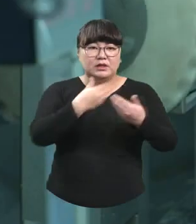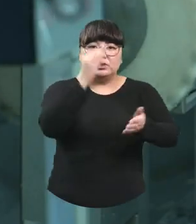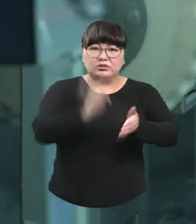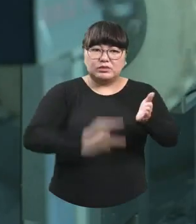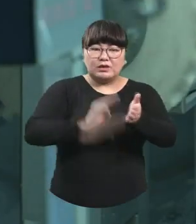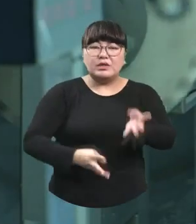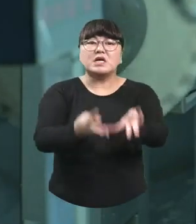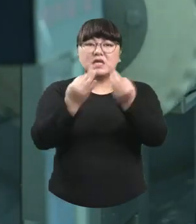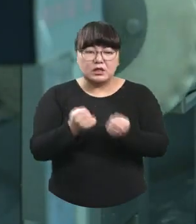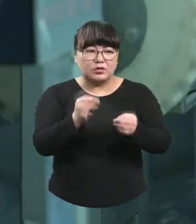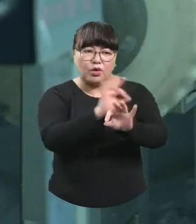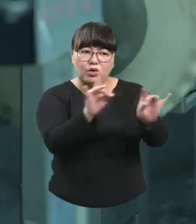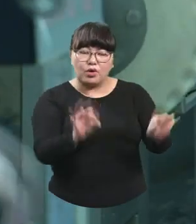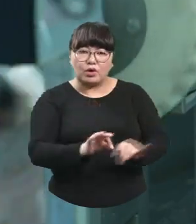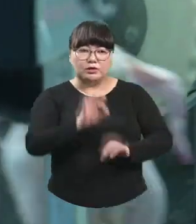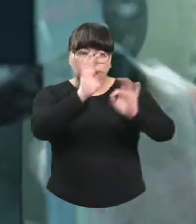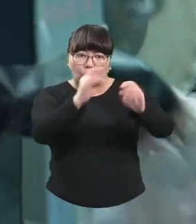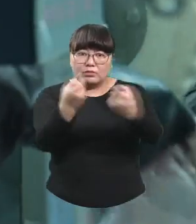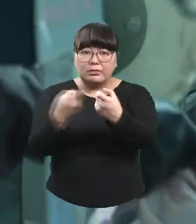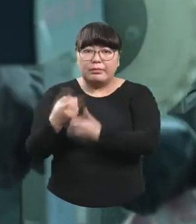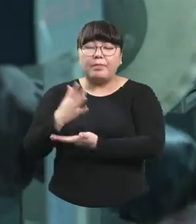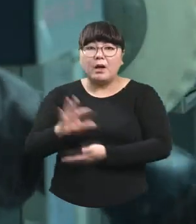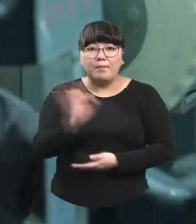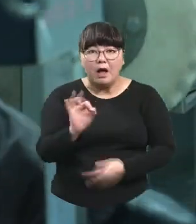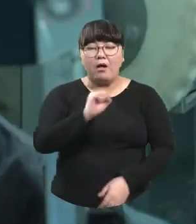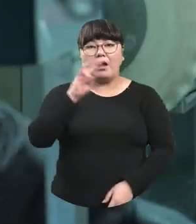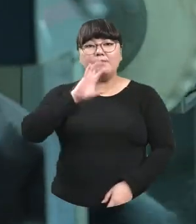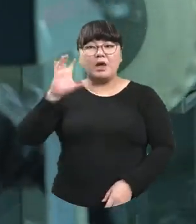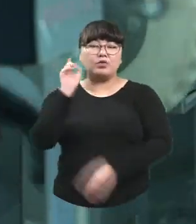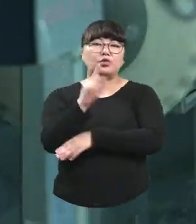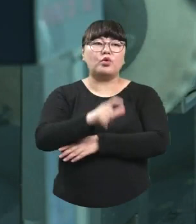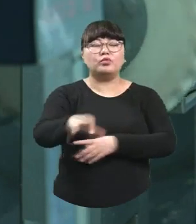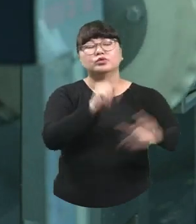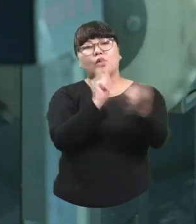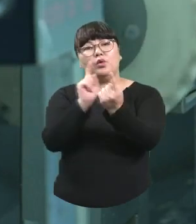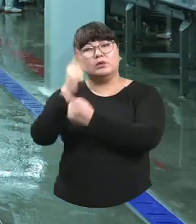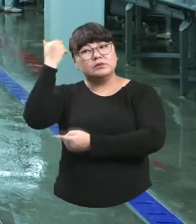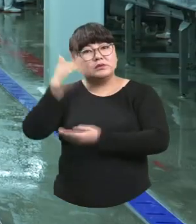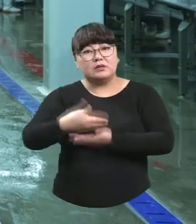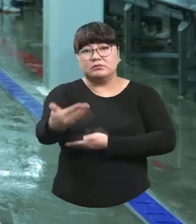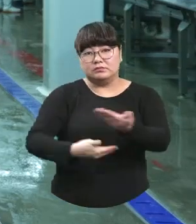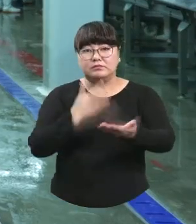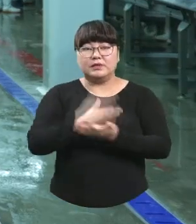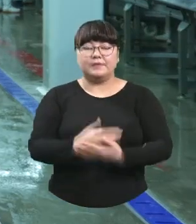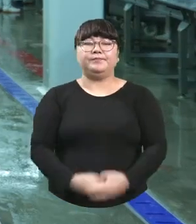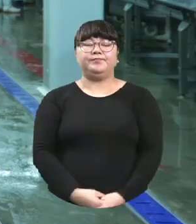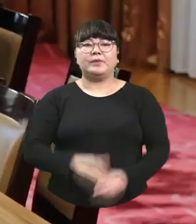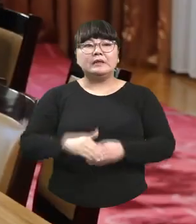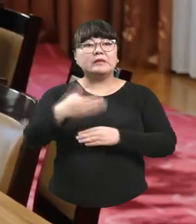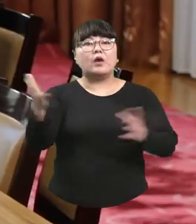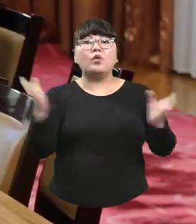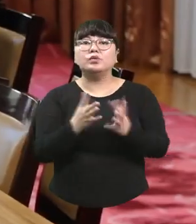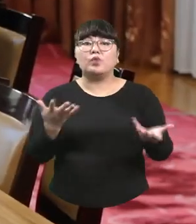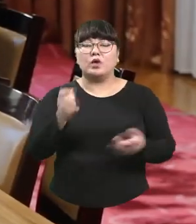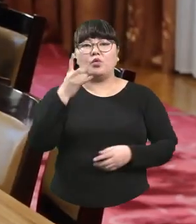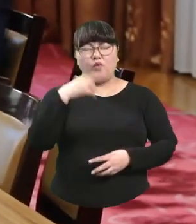байгаа татварын төрөл зүйл, хувь хэмжээ, оновчтой эсэх талаар аж ахуй нэгжүүдийн төлөөлөлтөд уулзаж санал солилцож байгаа лээ. Дараагийн